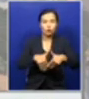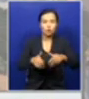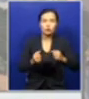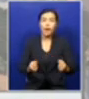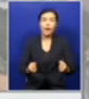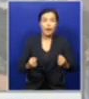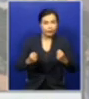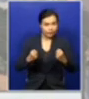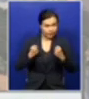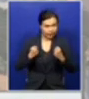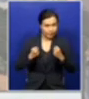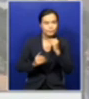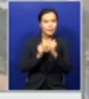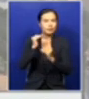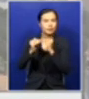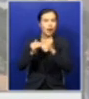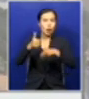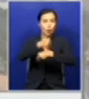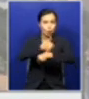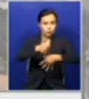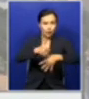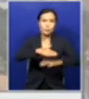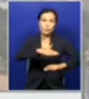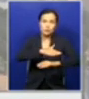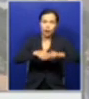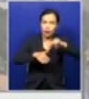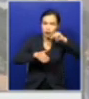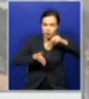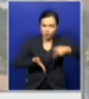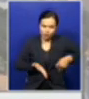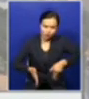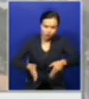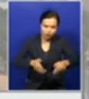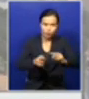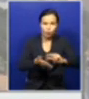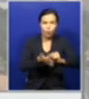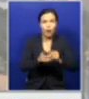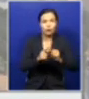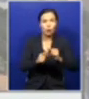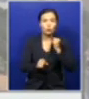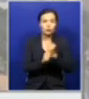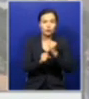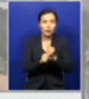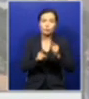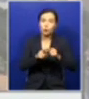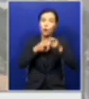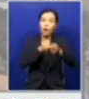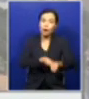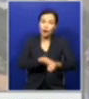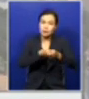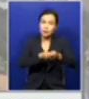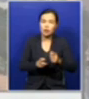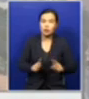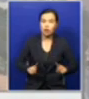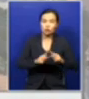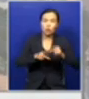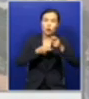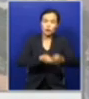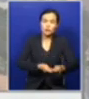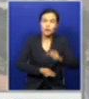แข็งโดยจะพัฒนาโครงสร้างพื้นฐานแหล่งน้ำรองรับการเกษตรดิฉันทราบมาว่ากระทรวงเกษตรและสหกร